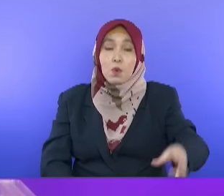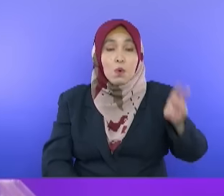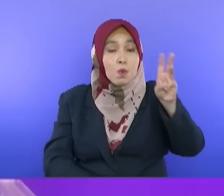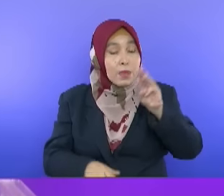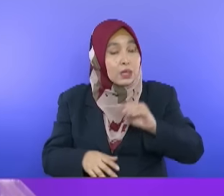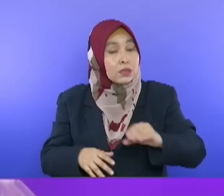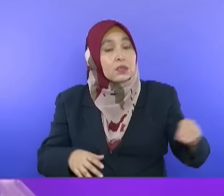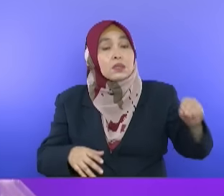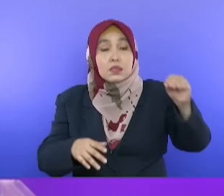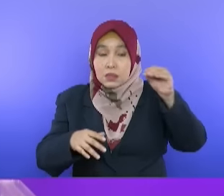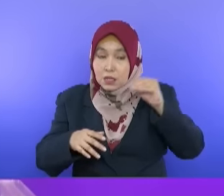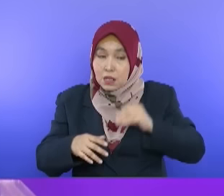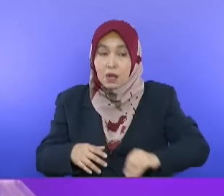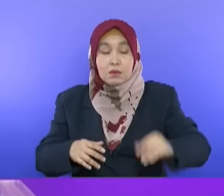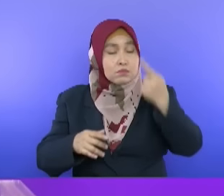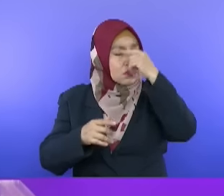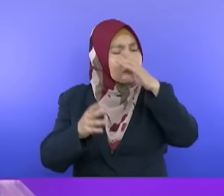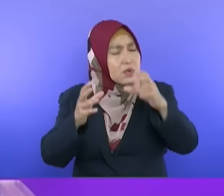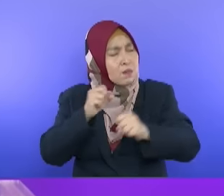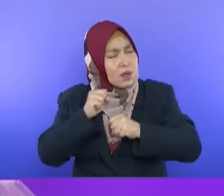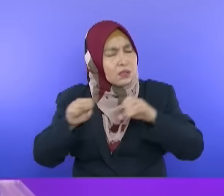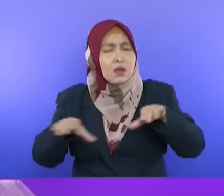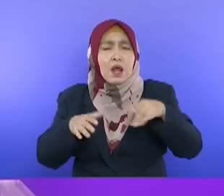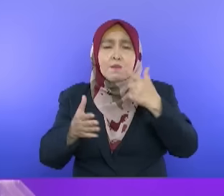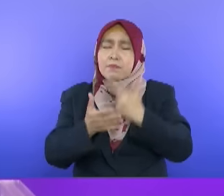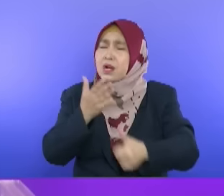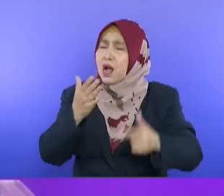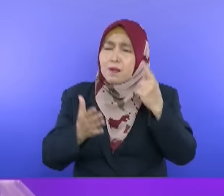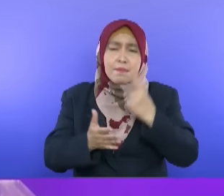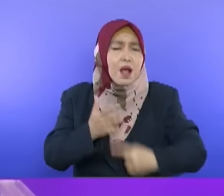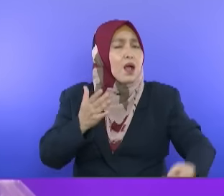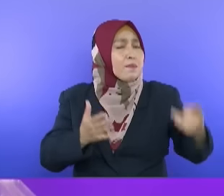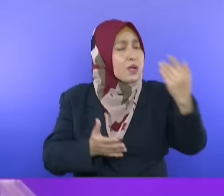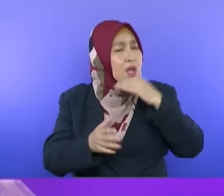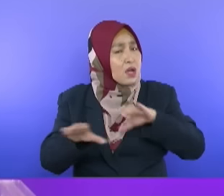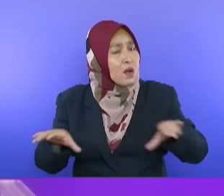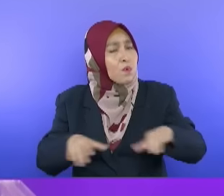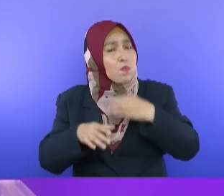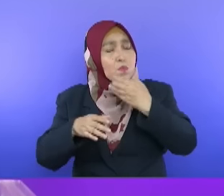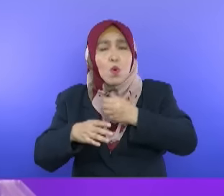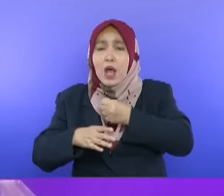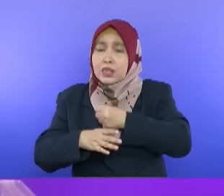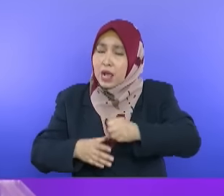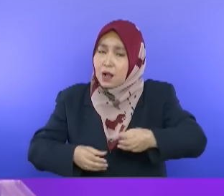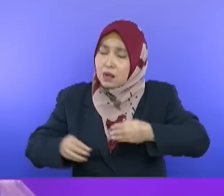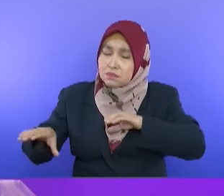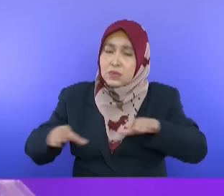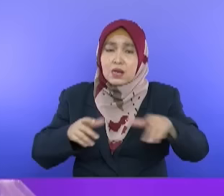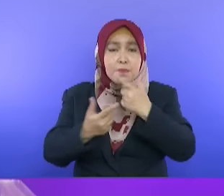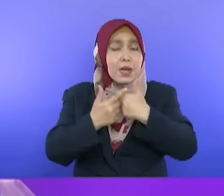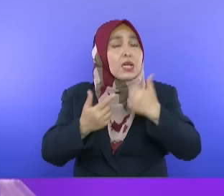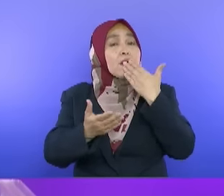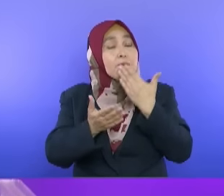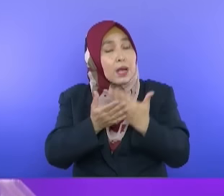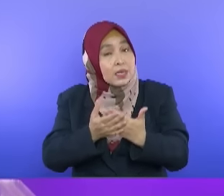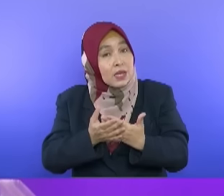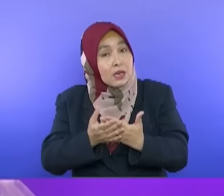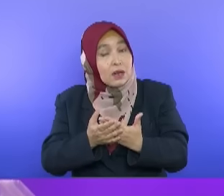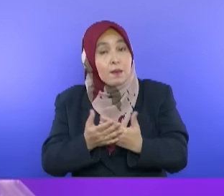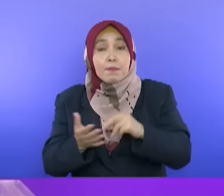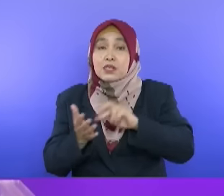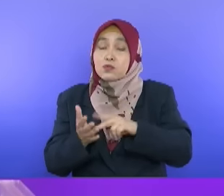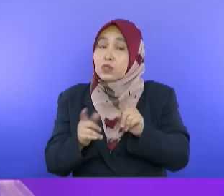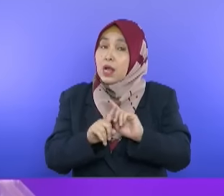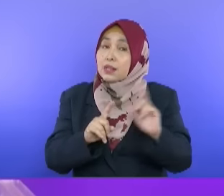di anfusikum MIN khairin tajiduhu indallah apa saja yang kamu laburkan dengan daripada kebaikan misalnya maksudnya